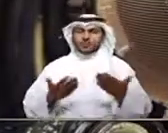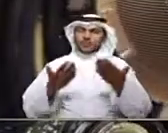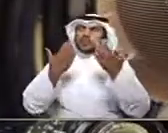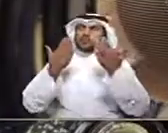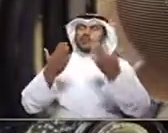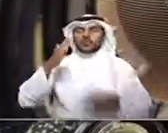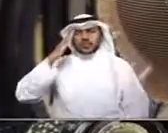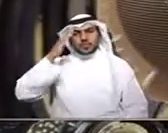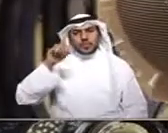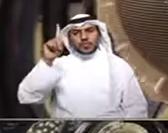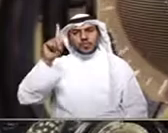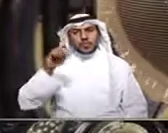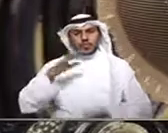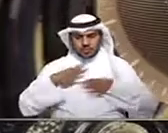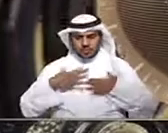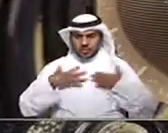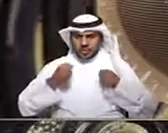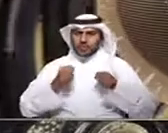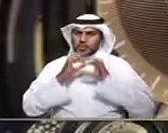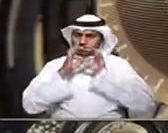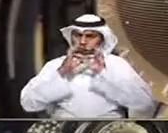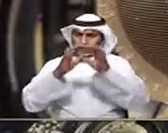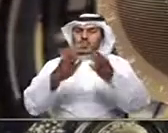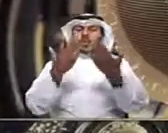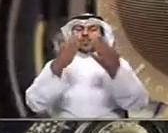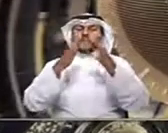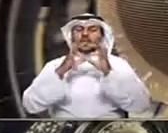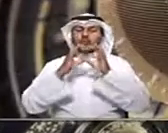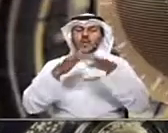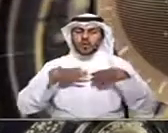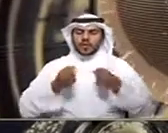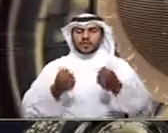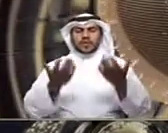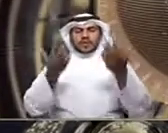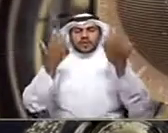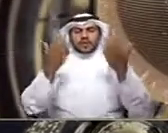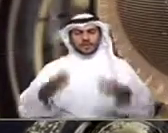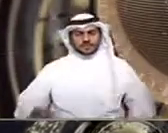وجل فيديم على سموه رعاه الله موفور الصحة وتمام العافية.